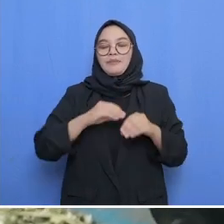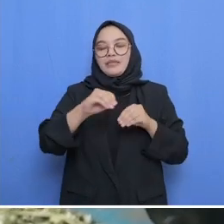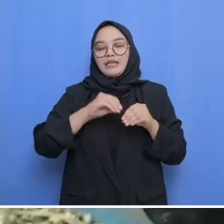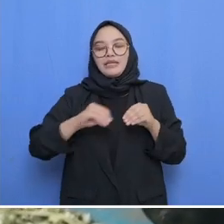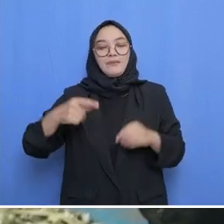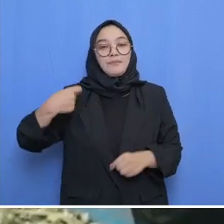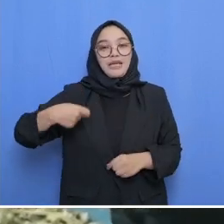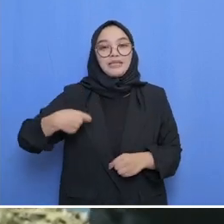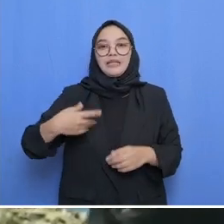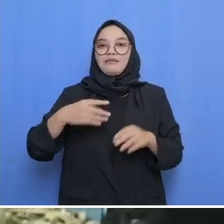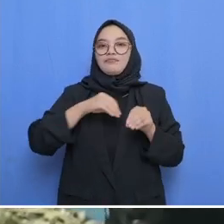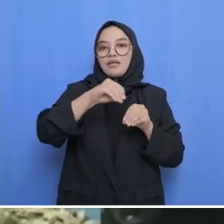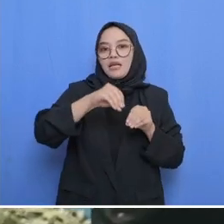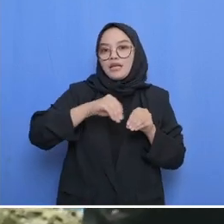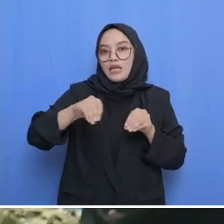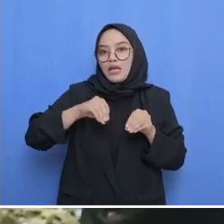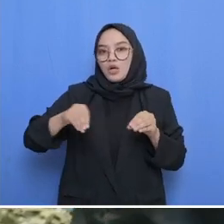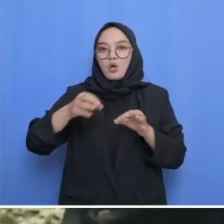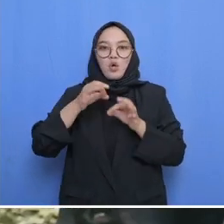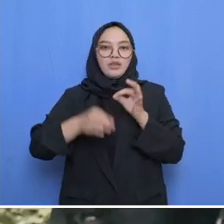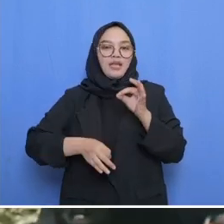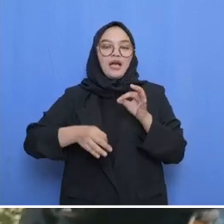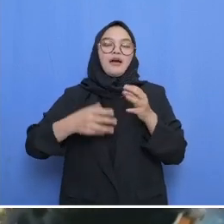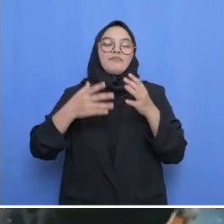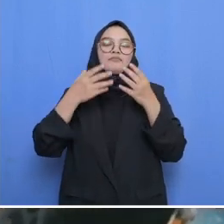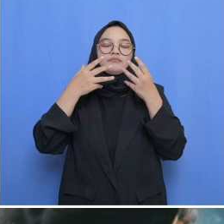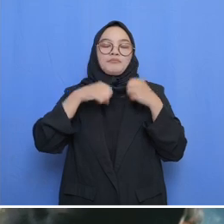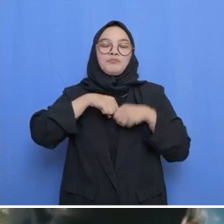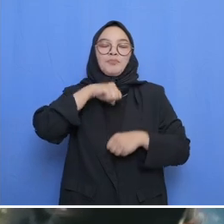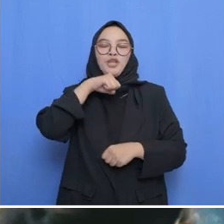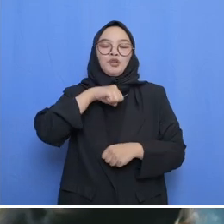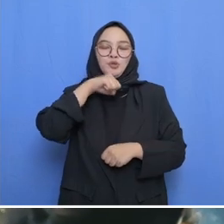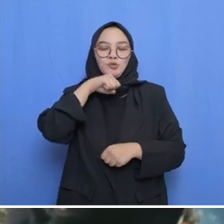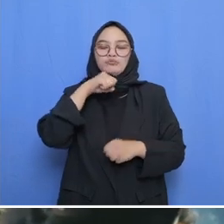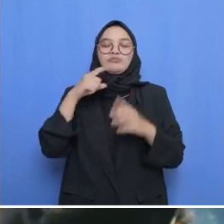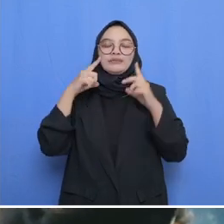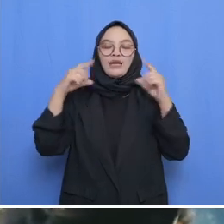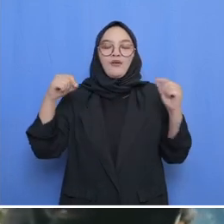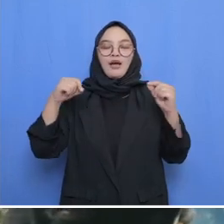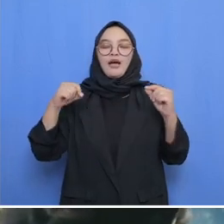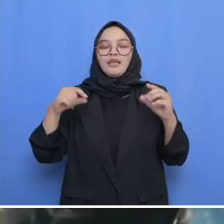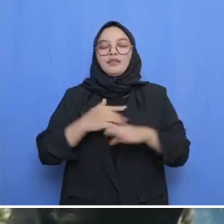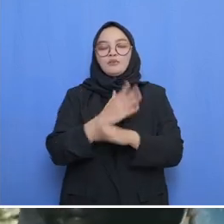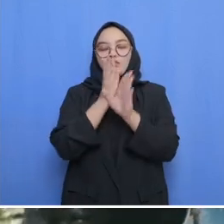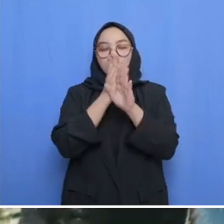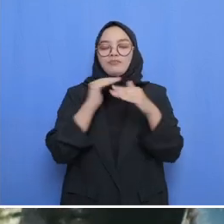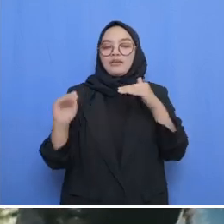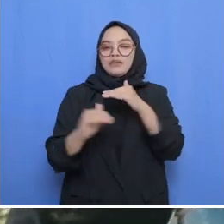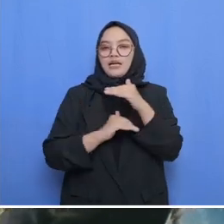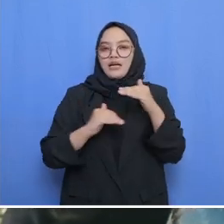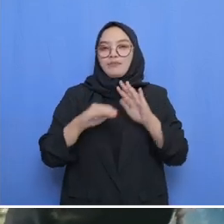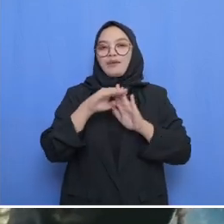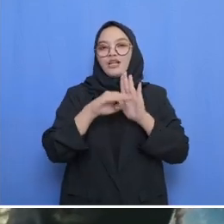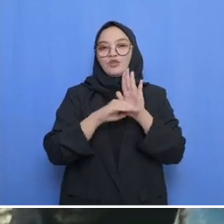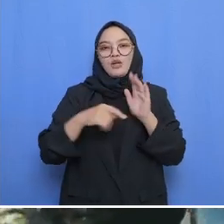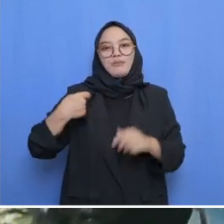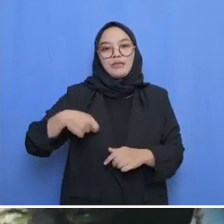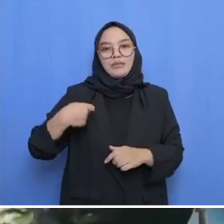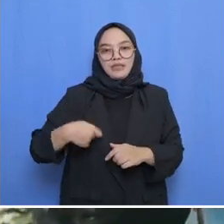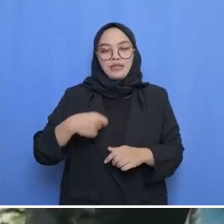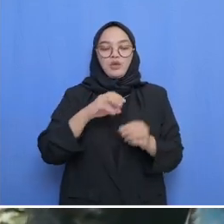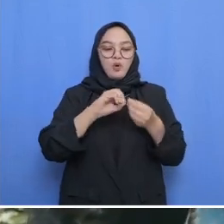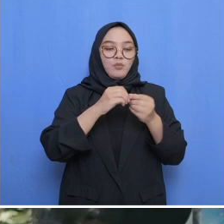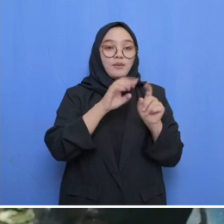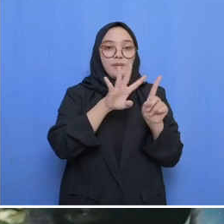Pertanian, Kementerian Pertanian yang berada di Kota Batu, Jawa Timur. Berdasarkan Peraturan Menteri Nomor